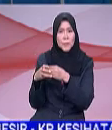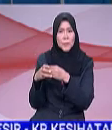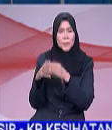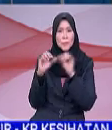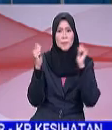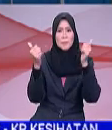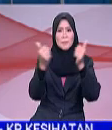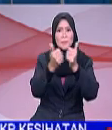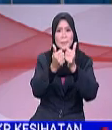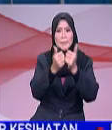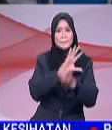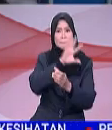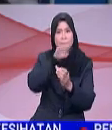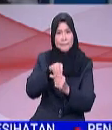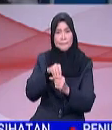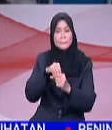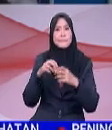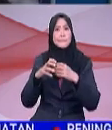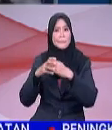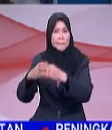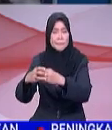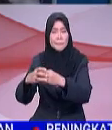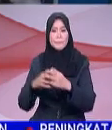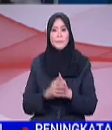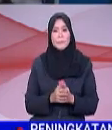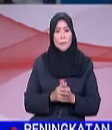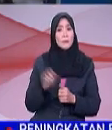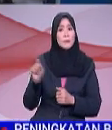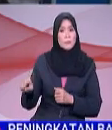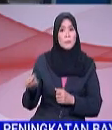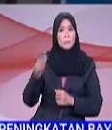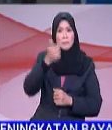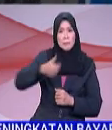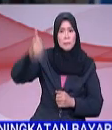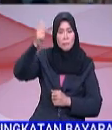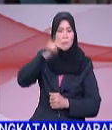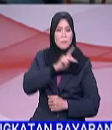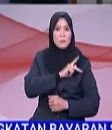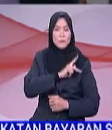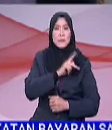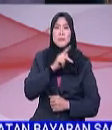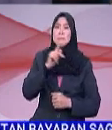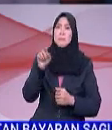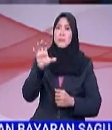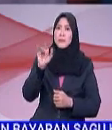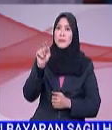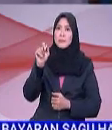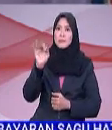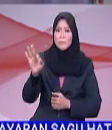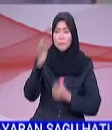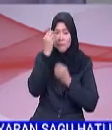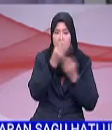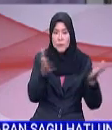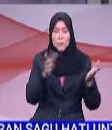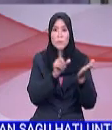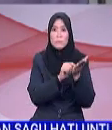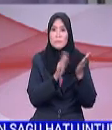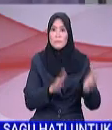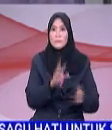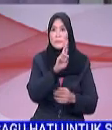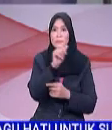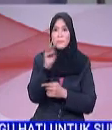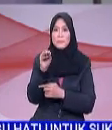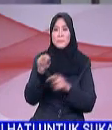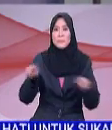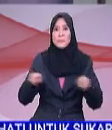agensi yang terlibat sama. Naomi Diana yang juga ketua CITF Pinampang ditemui pemberita RTM di Pusat Pemberian